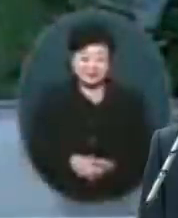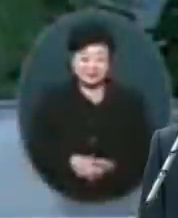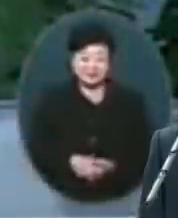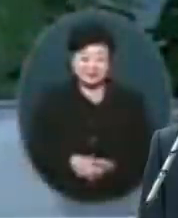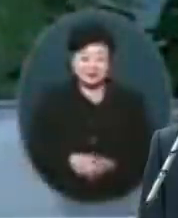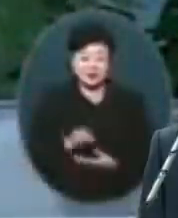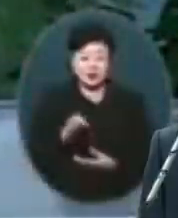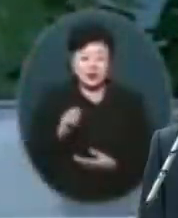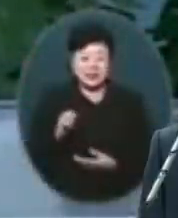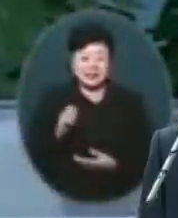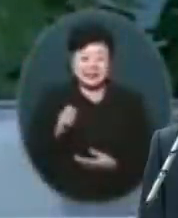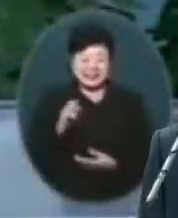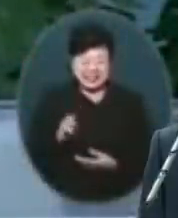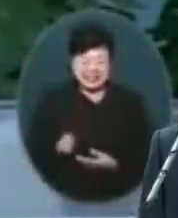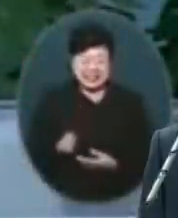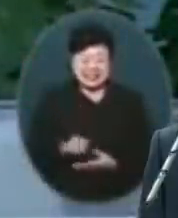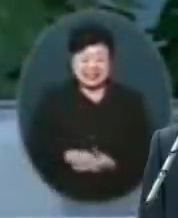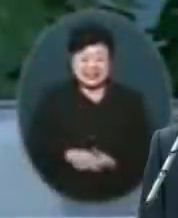OECD